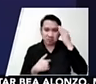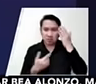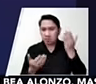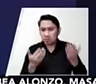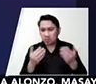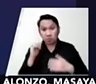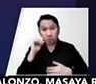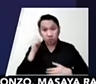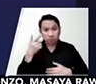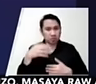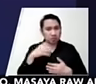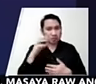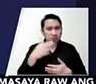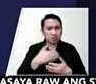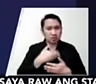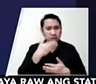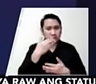linggo ay